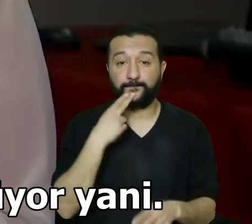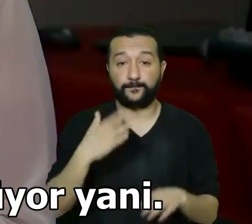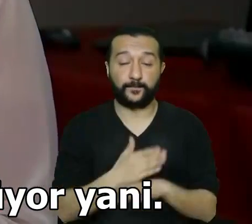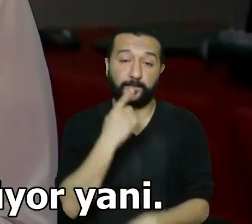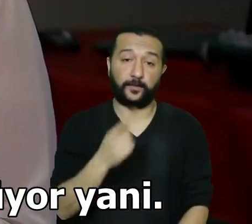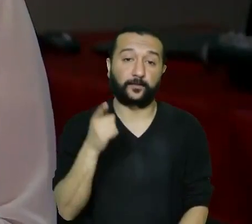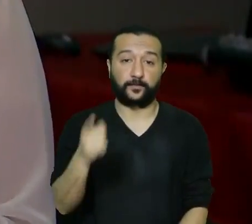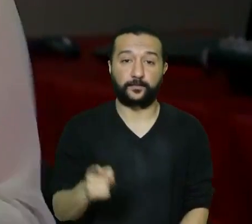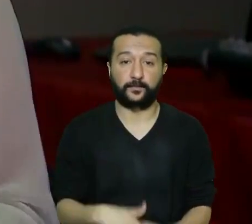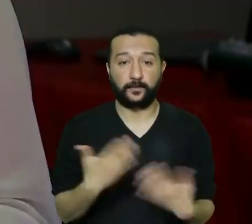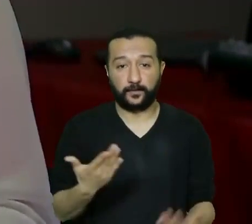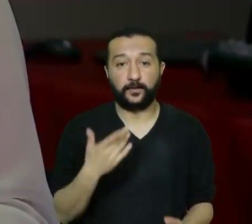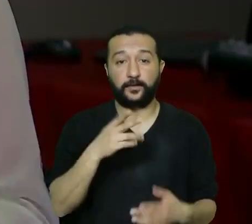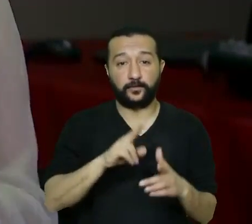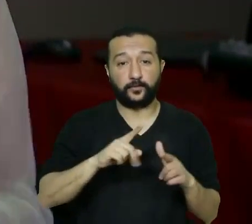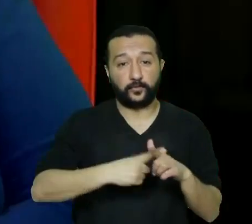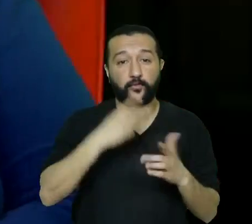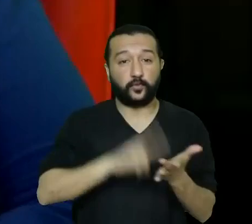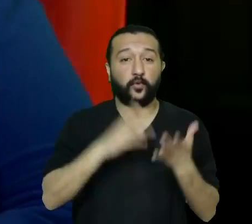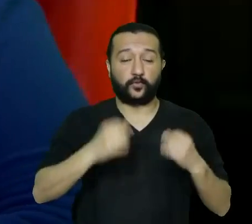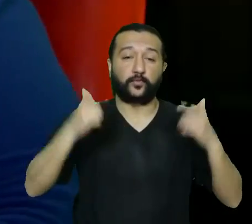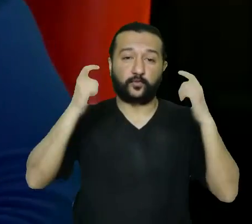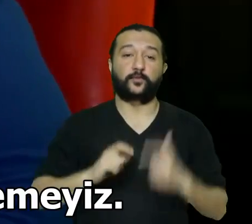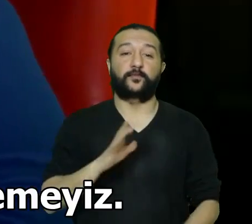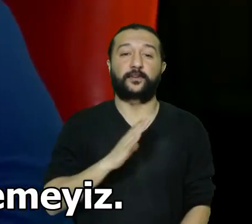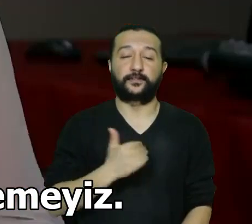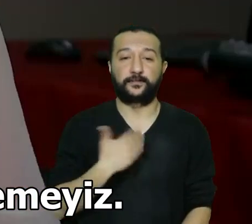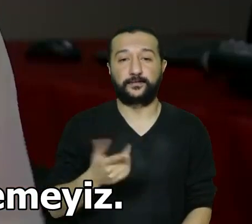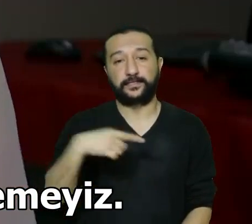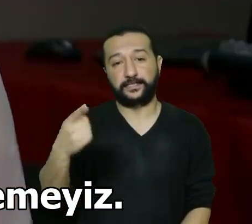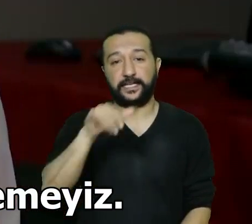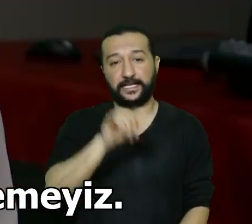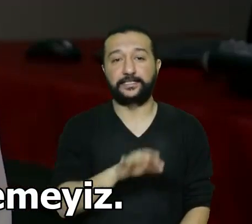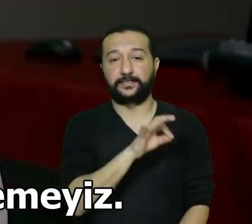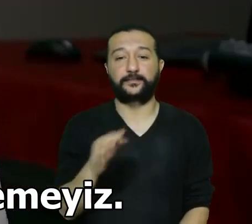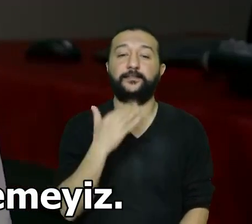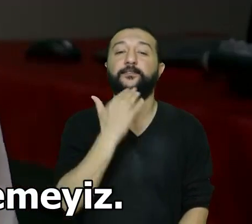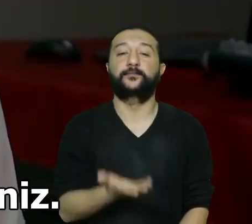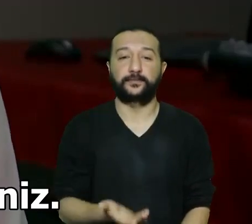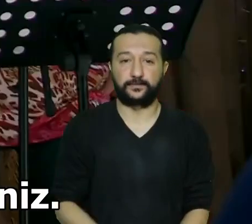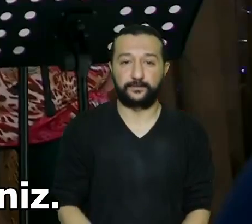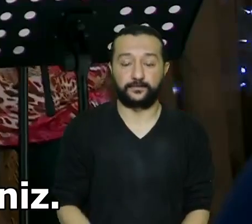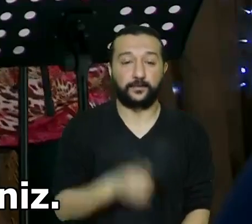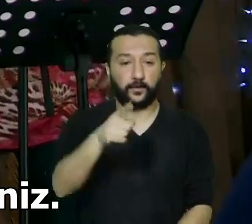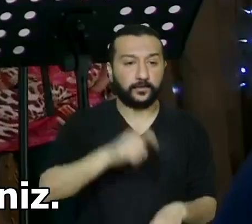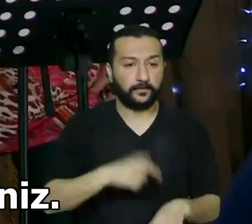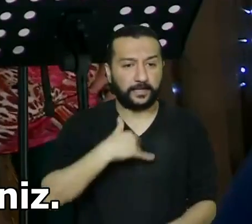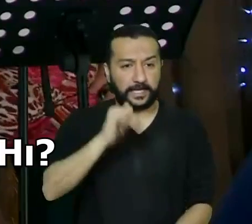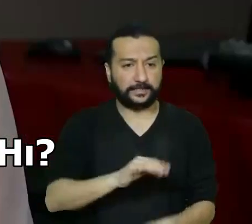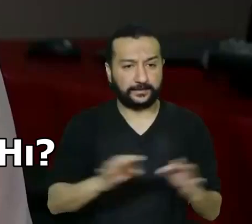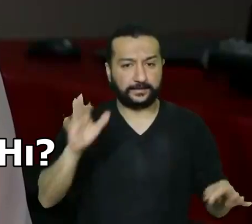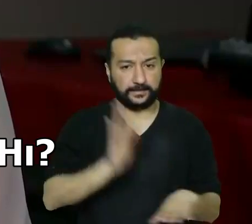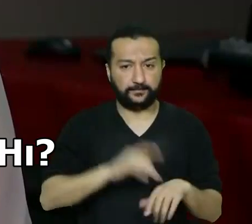doğru söylüyor yani. Jüri olunca insan bir sorumluluk yükleniyor. Diğerlerine haksızlık etmek istemeyiz. O zaman bana haksızlık